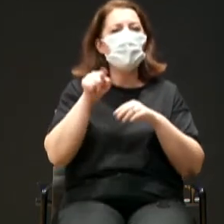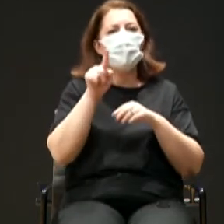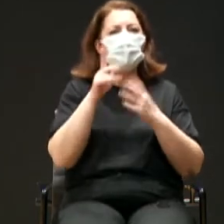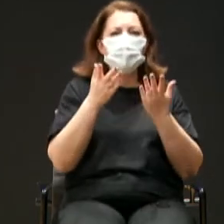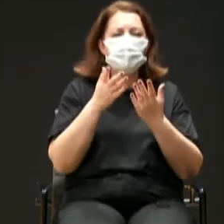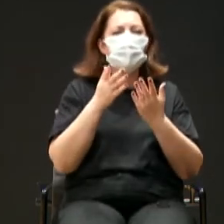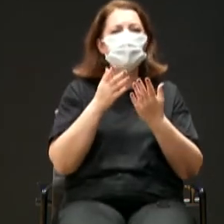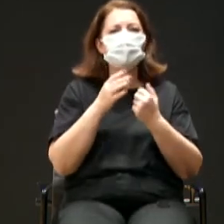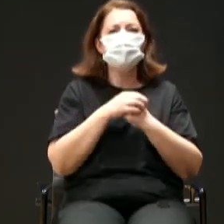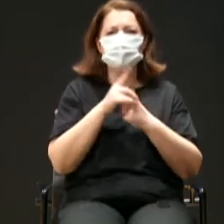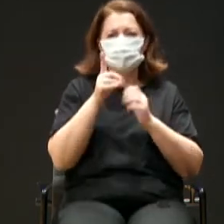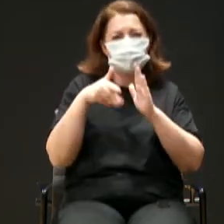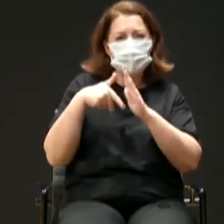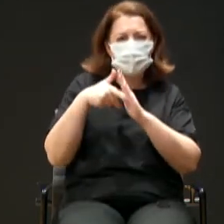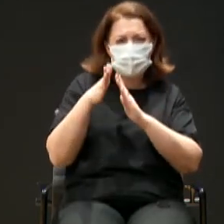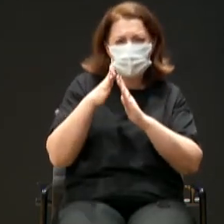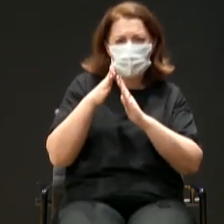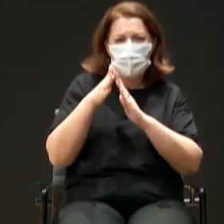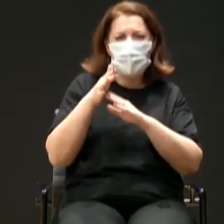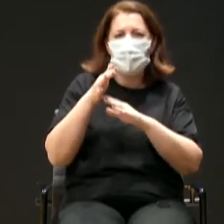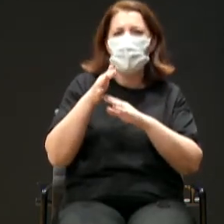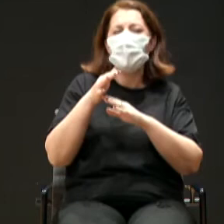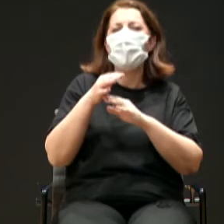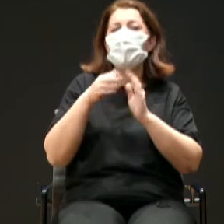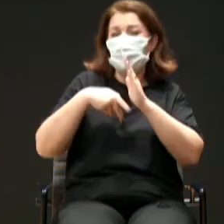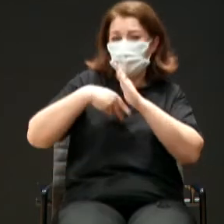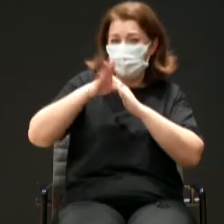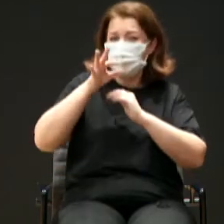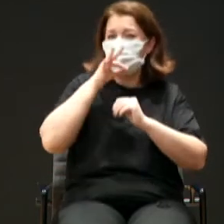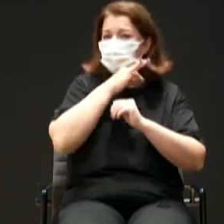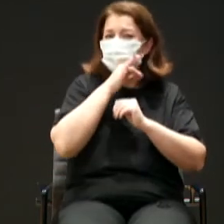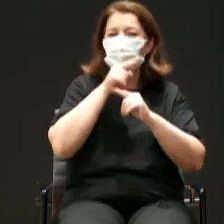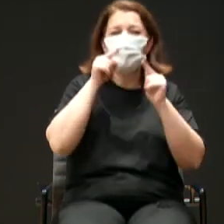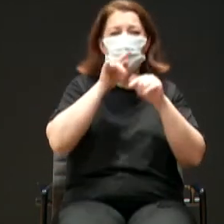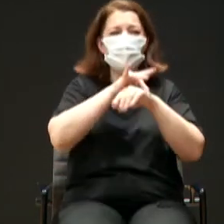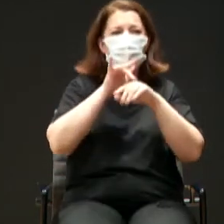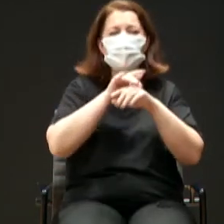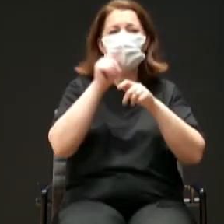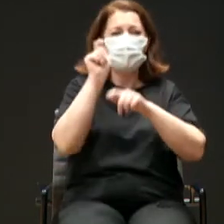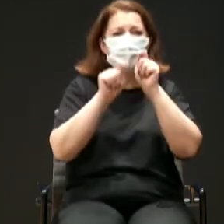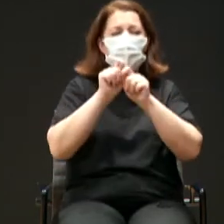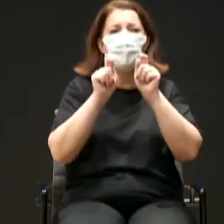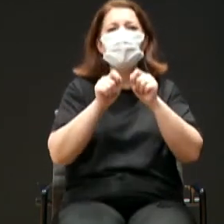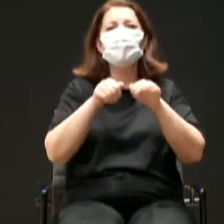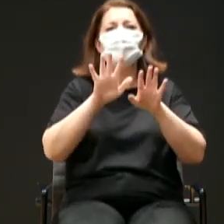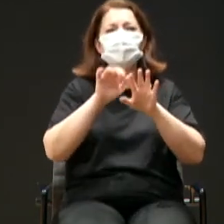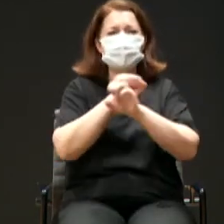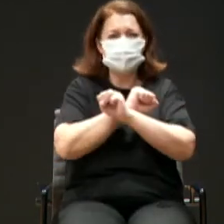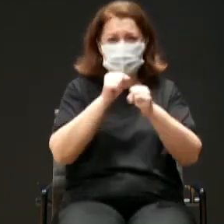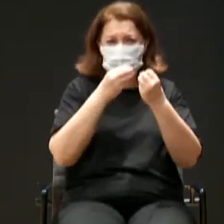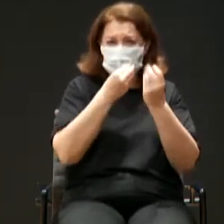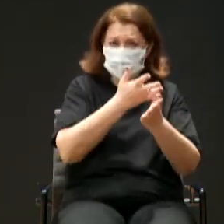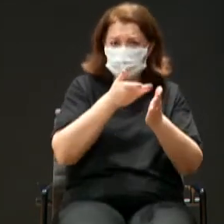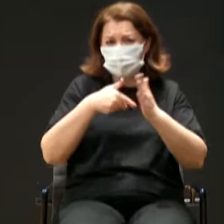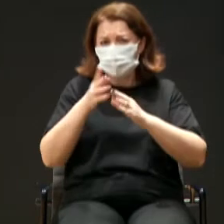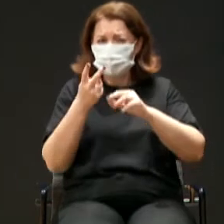Yolcudur Abbas. Gidiyor. Giderken de bu ülkeye tamir edilemeyecek hasarlar mı verip gidelim diyor. Ne yapıyor?